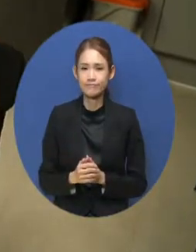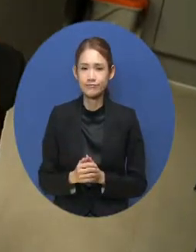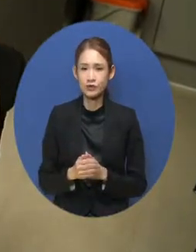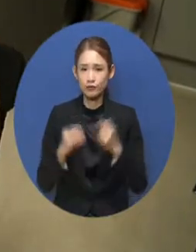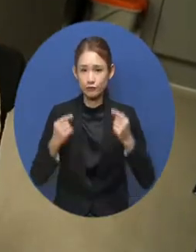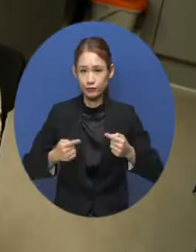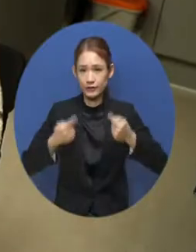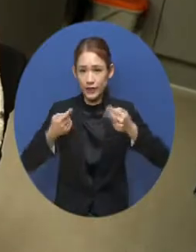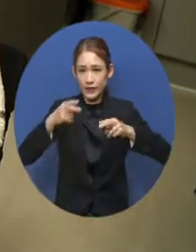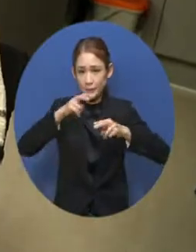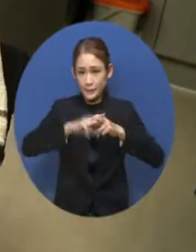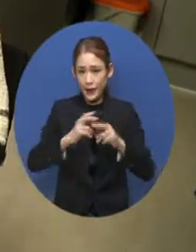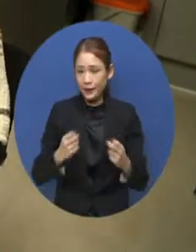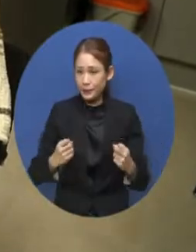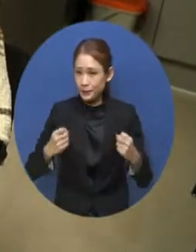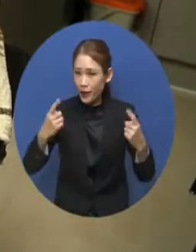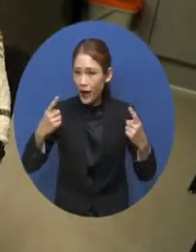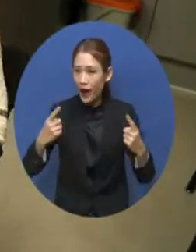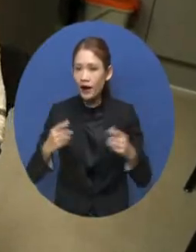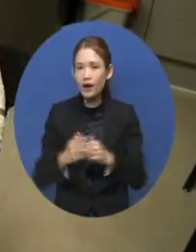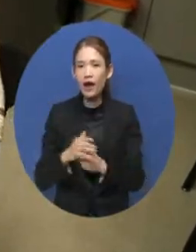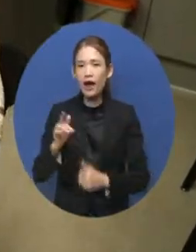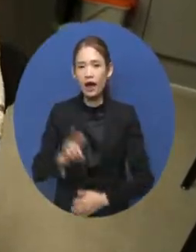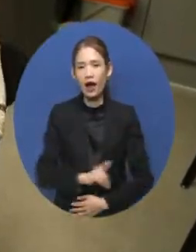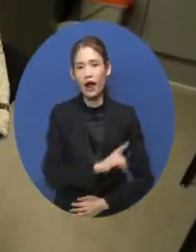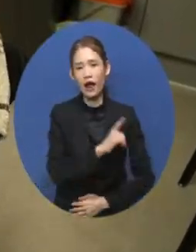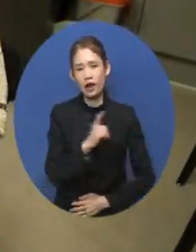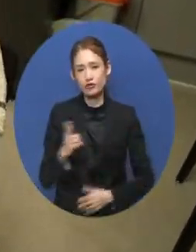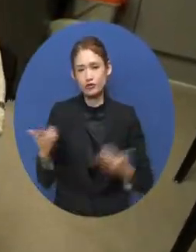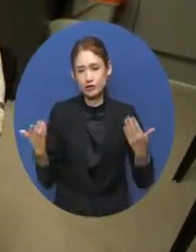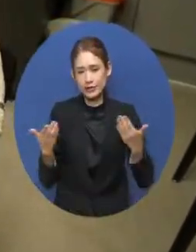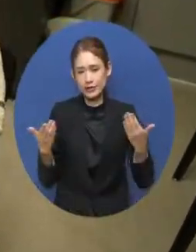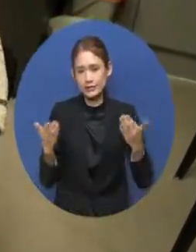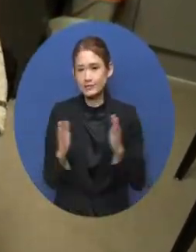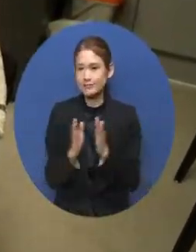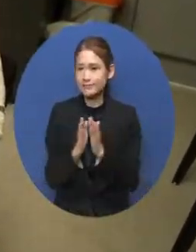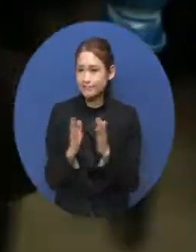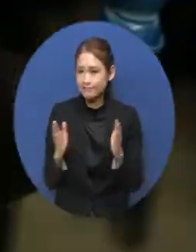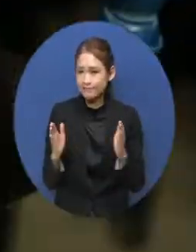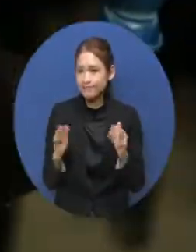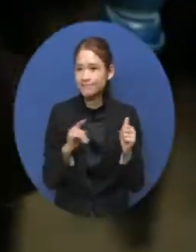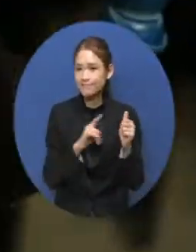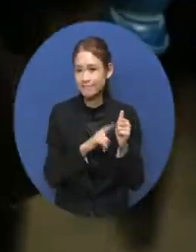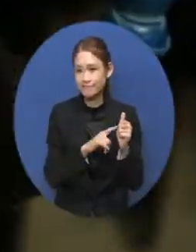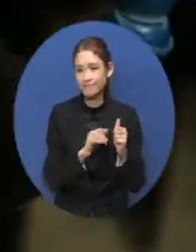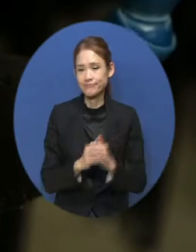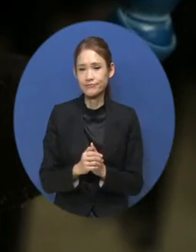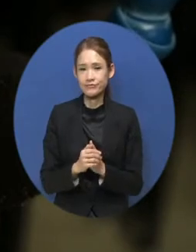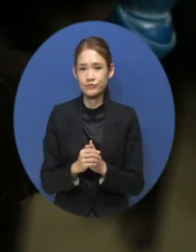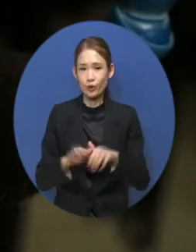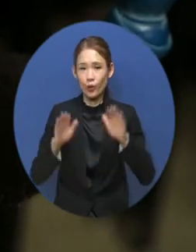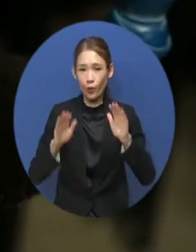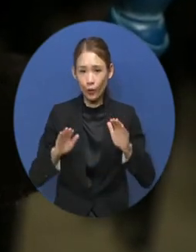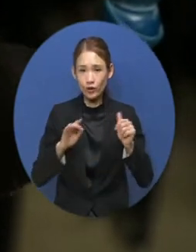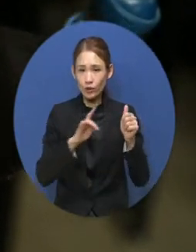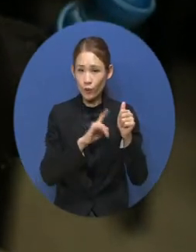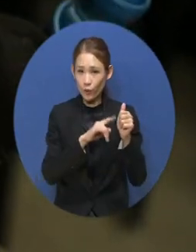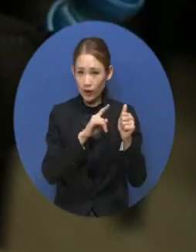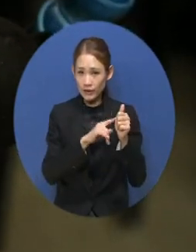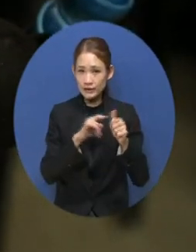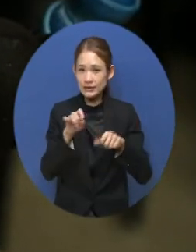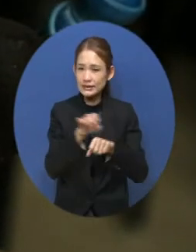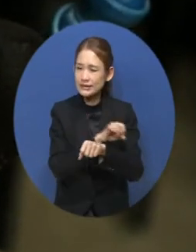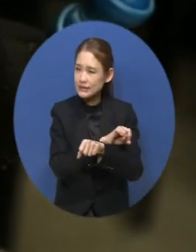휠체어에 타는 순간 본격적인 하루 일과가 시작된다는 원준 씨. 오늘은 원준